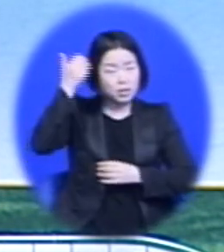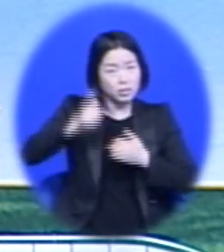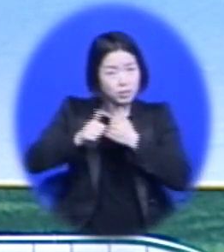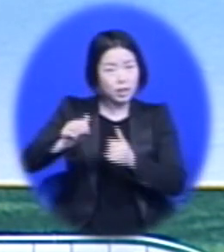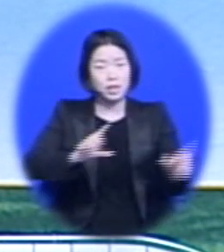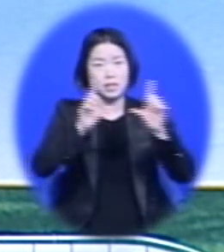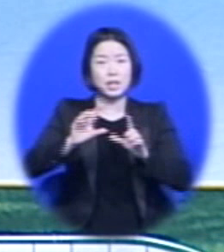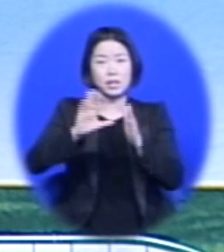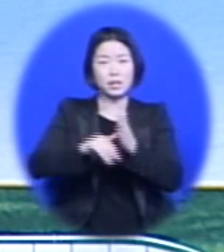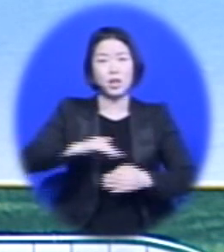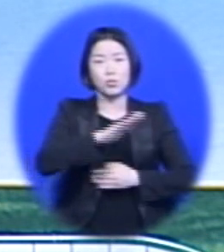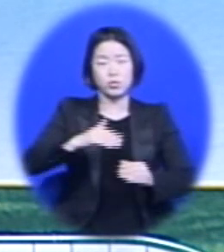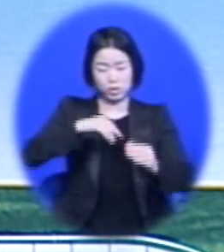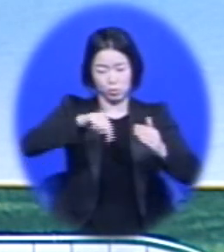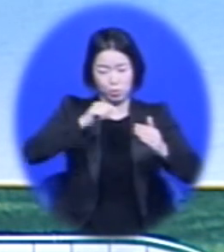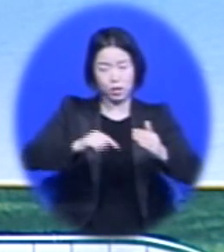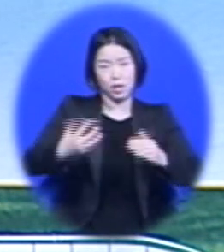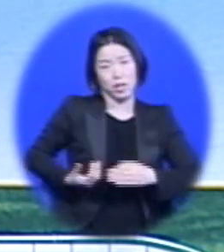가운데 누려지는 것입니다.